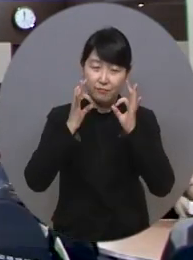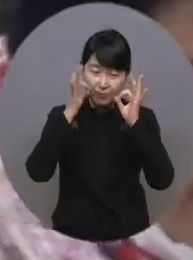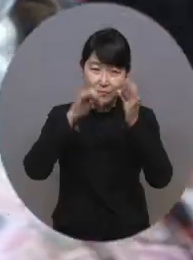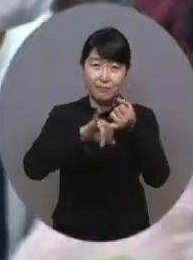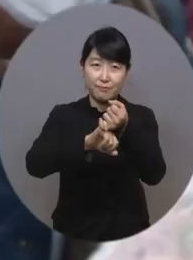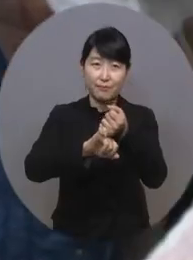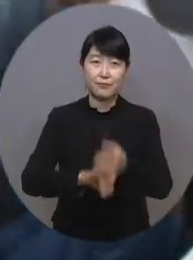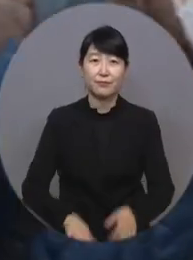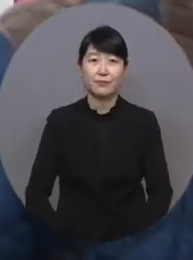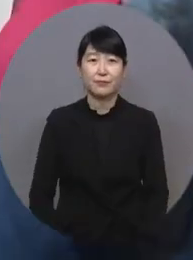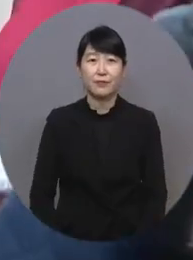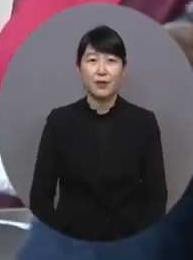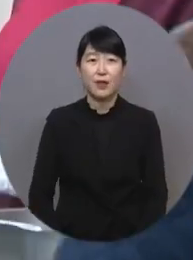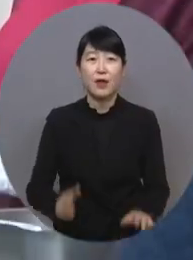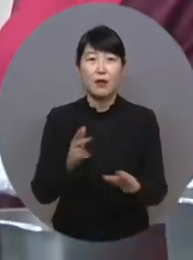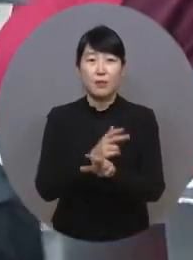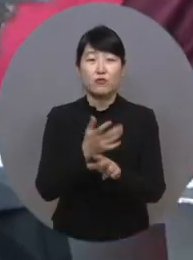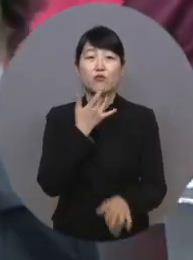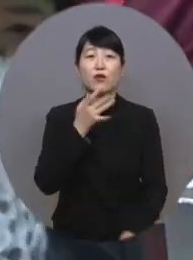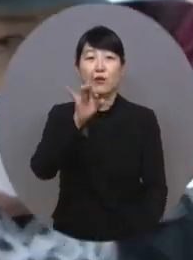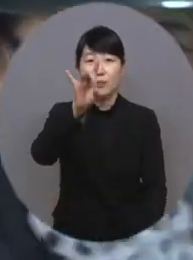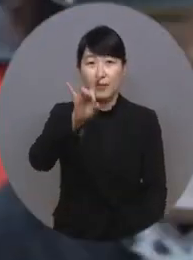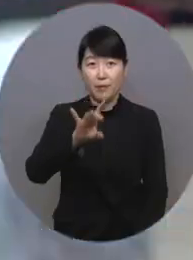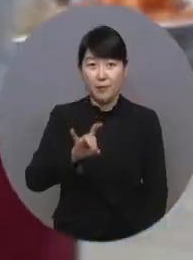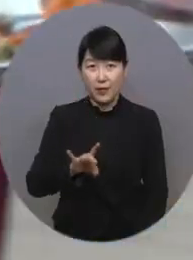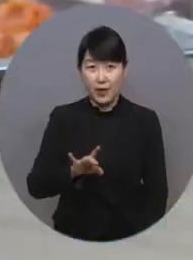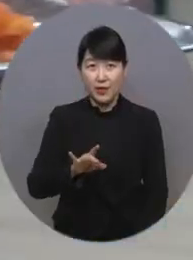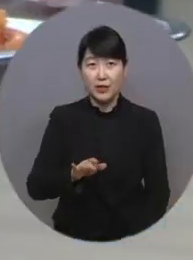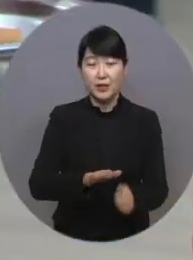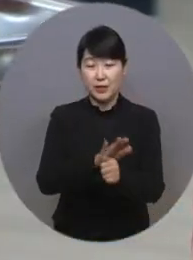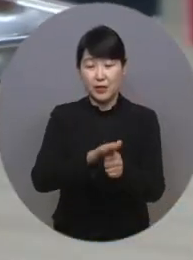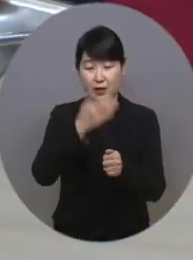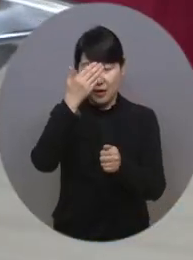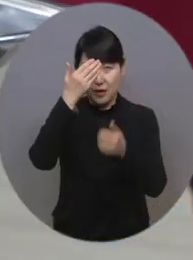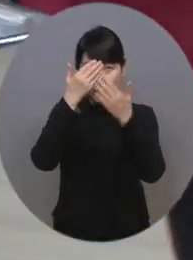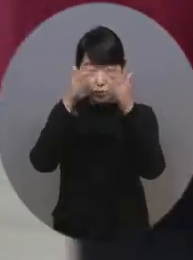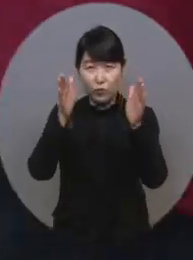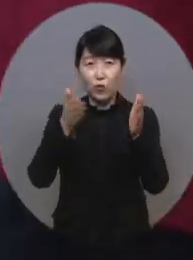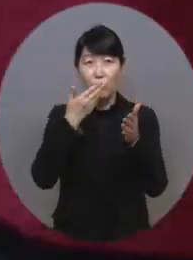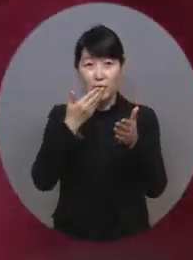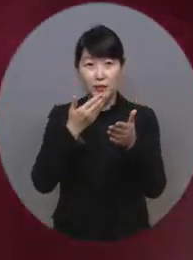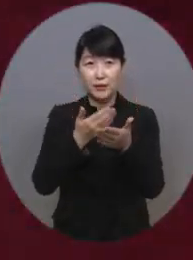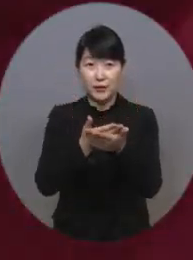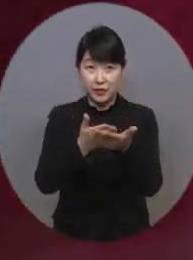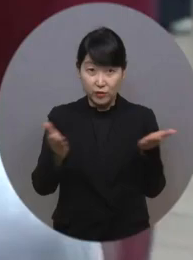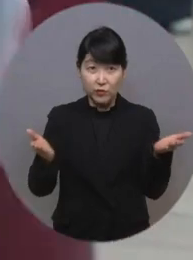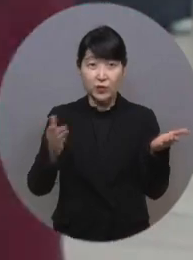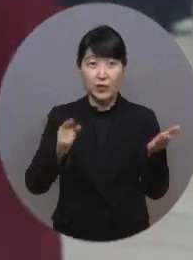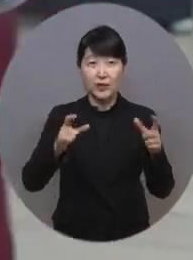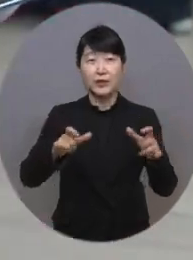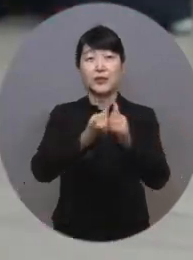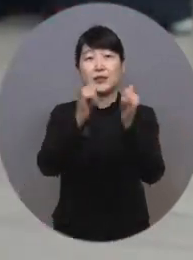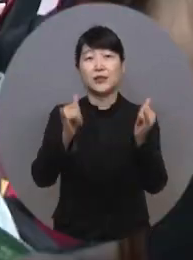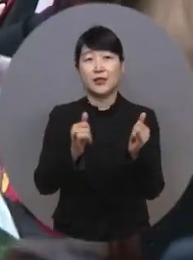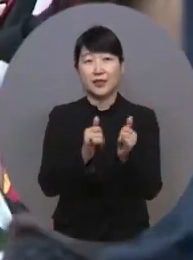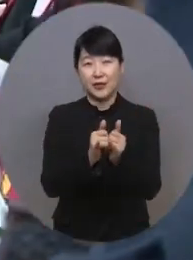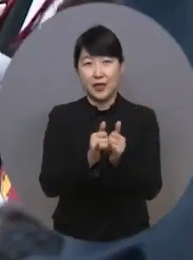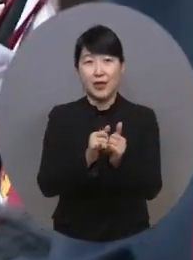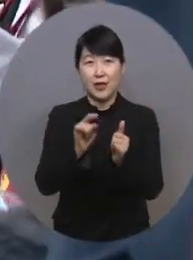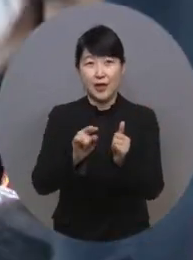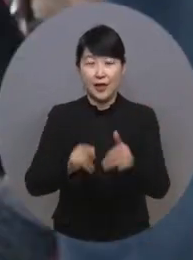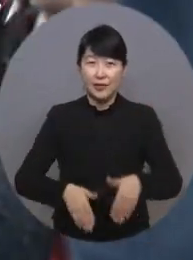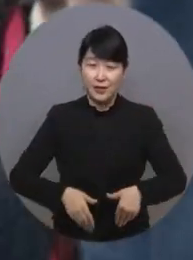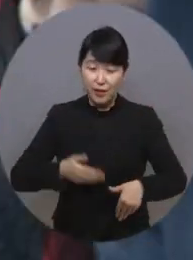그리하겠습니다. 매주 화요일마다 열리는 사랑의 무료급식 행사는 지역사회 주민들에게 따뜻한 한 끼 식사를